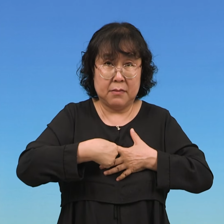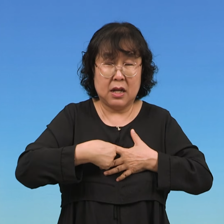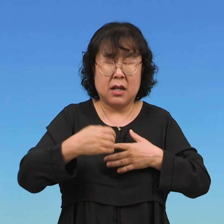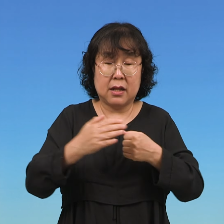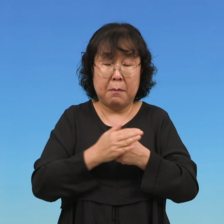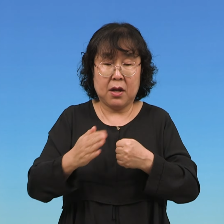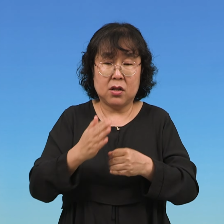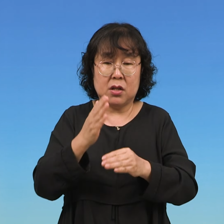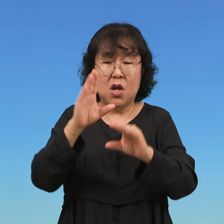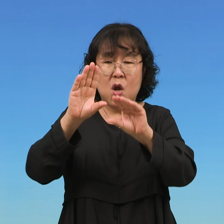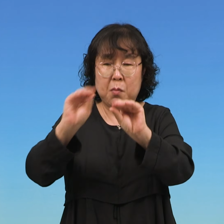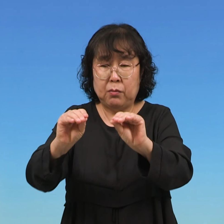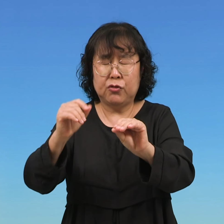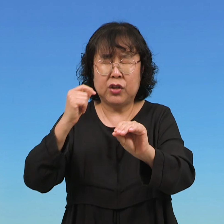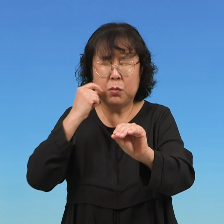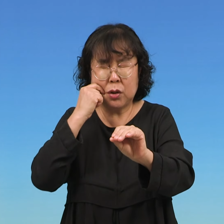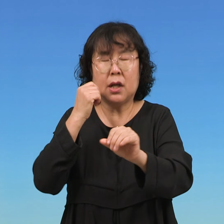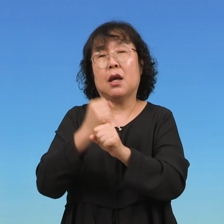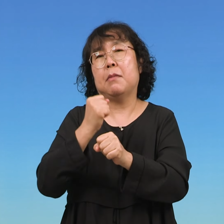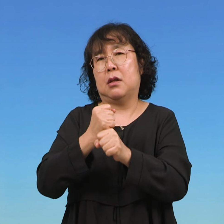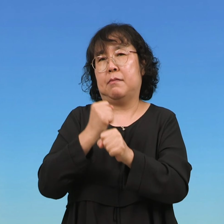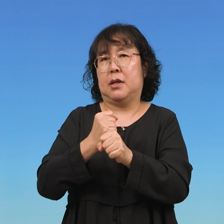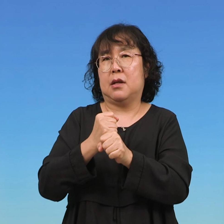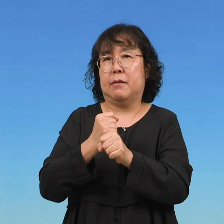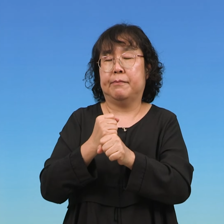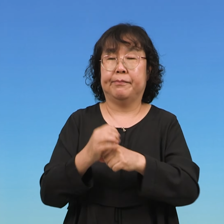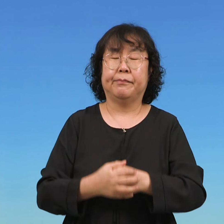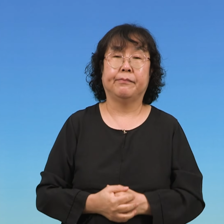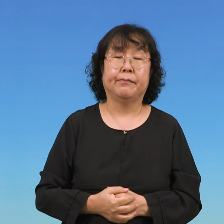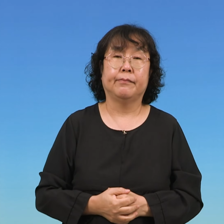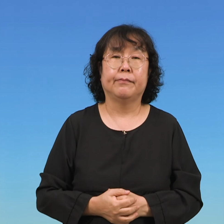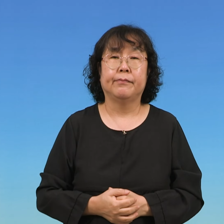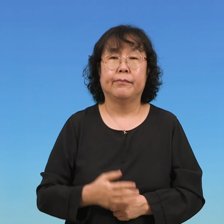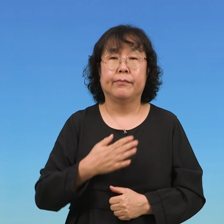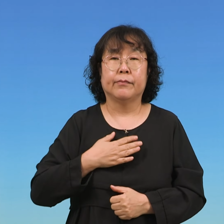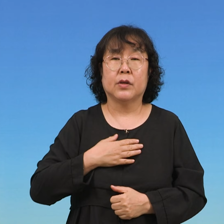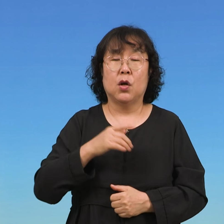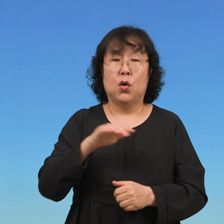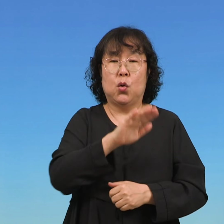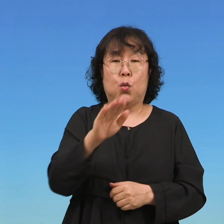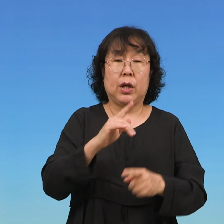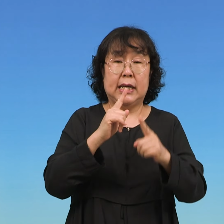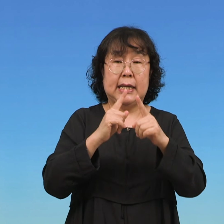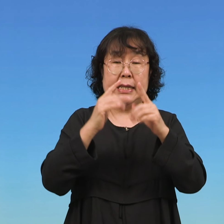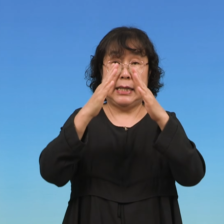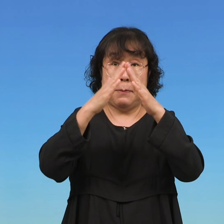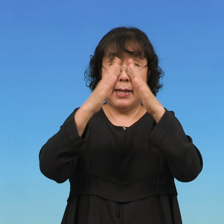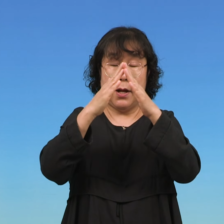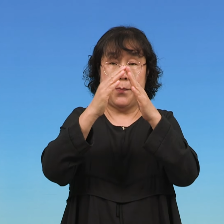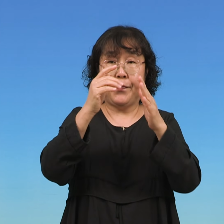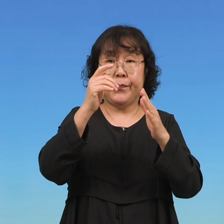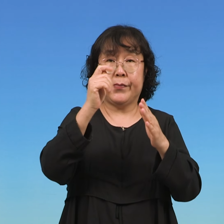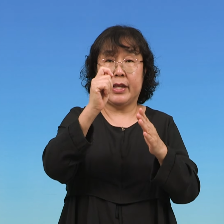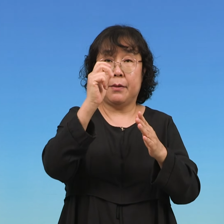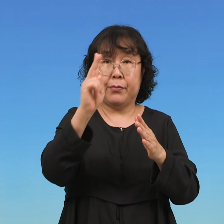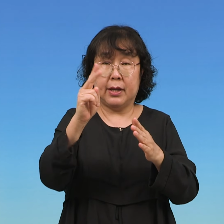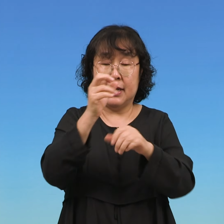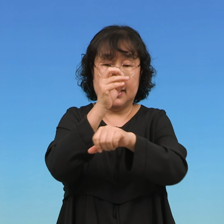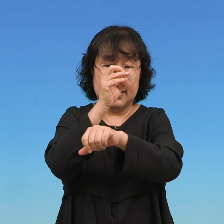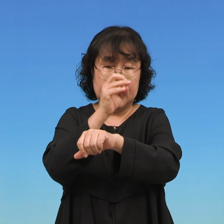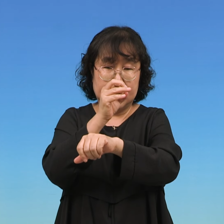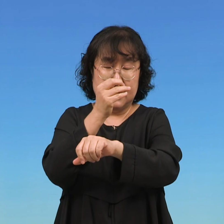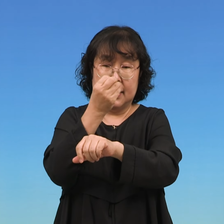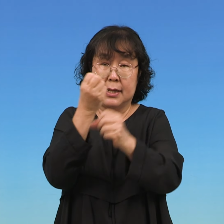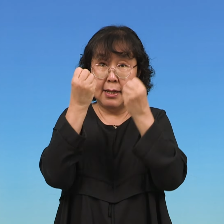만듭니다 저희가 그 저희 집에서 tv를 새로 샀거든요